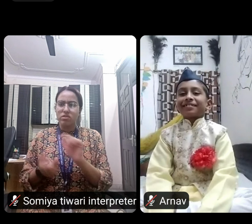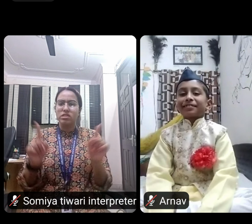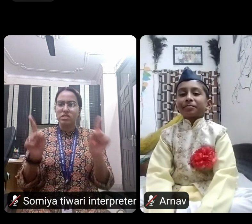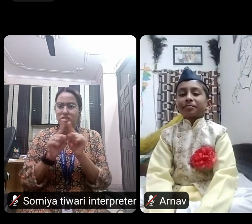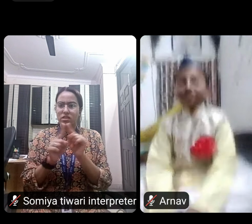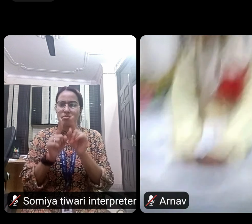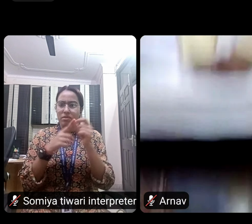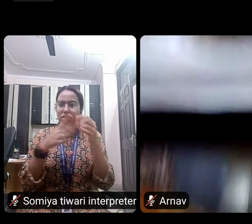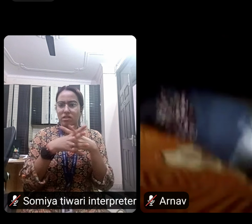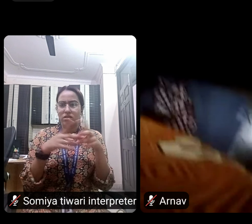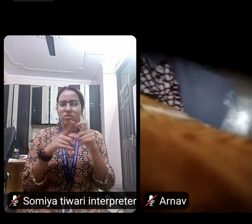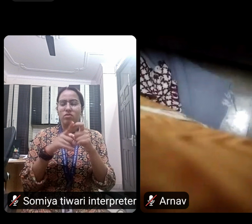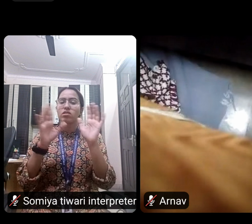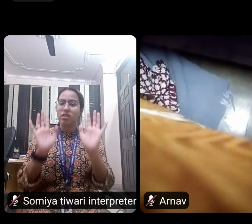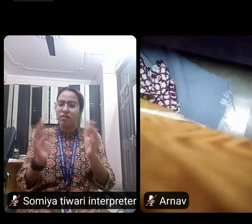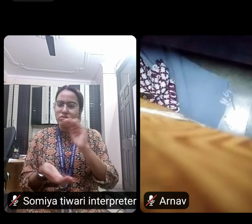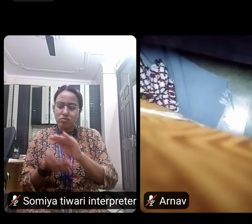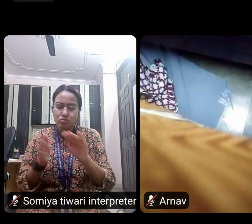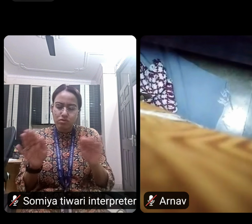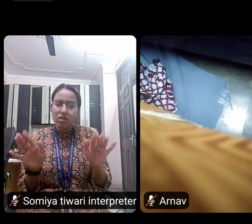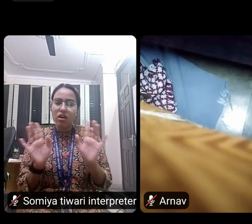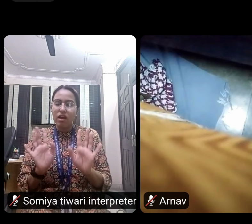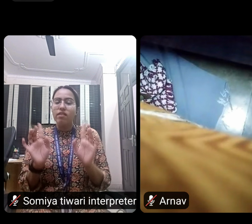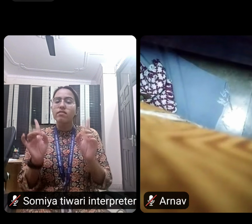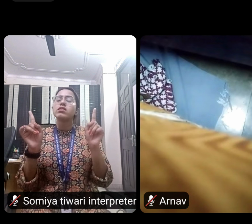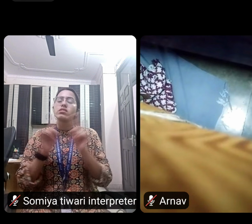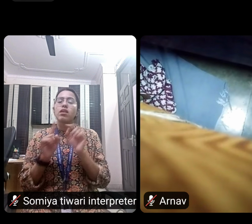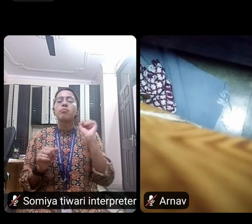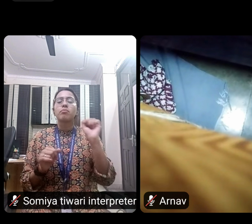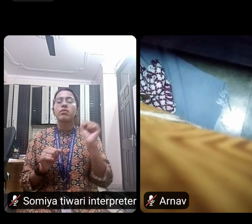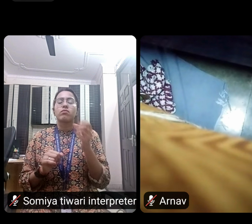साथ बच्चे रहेंगे, तो उनको आप क्या एडवाइस देना चाहेंगे